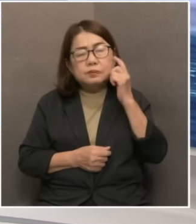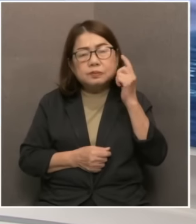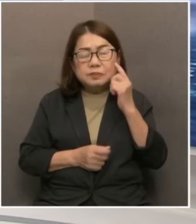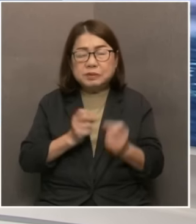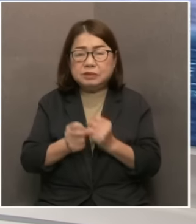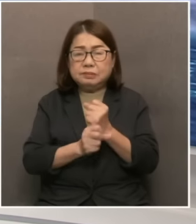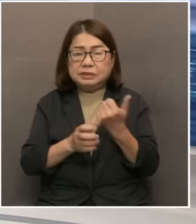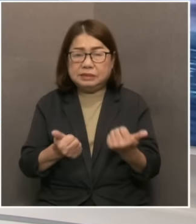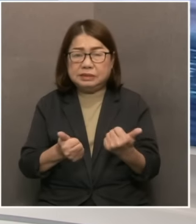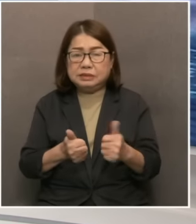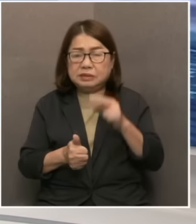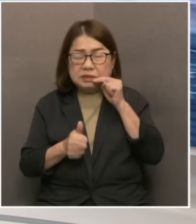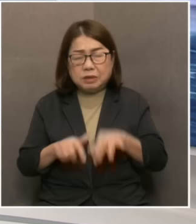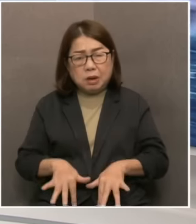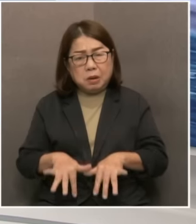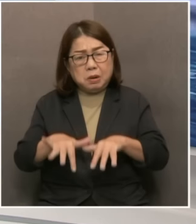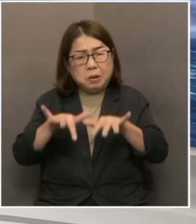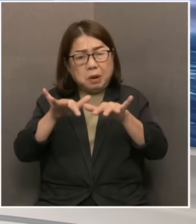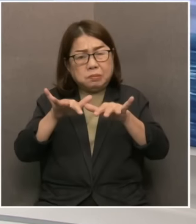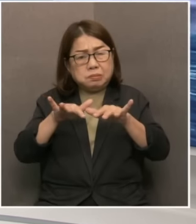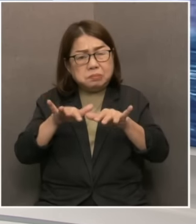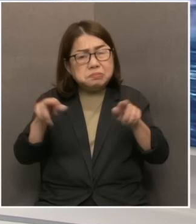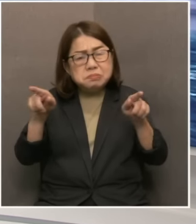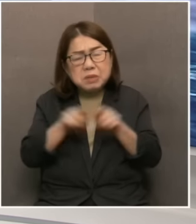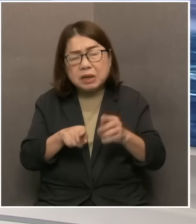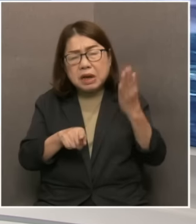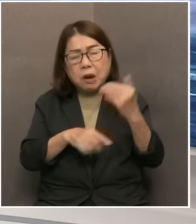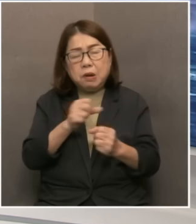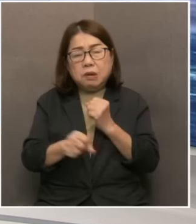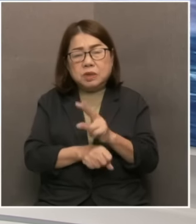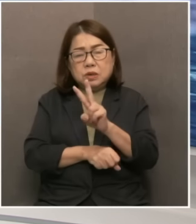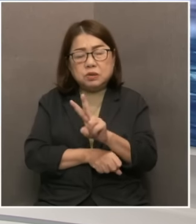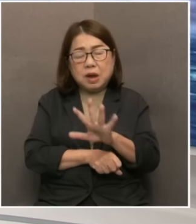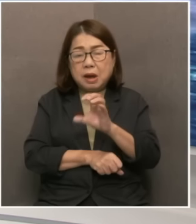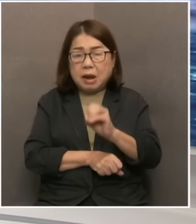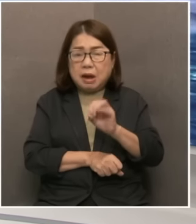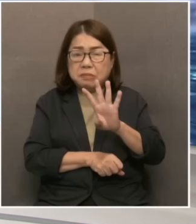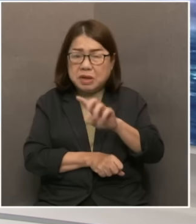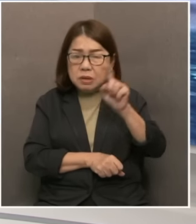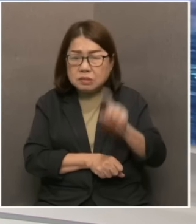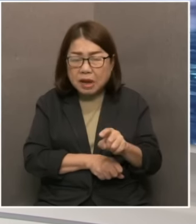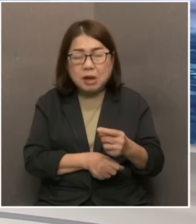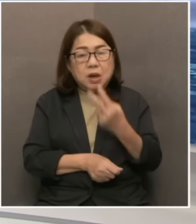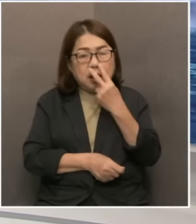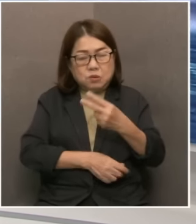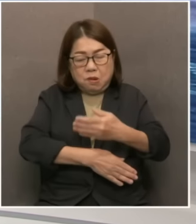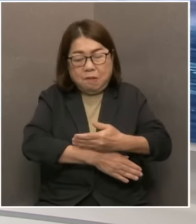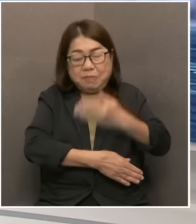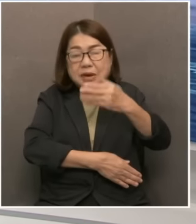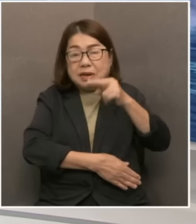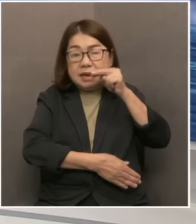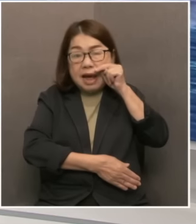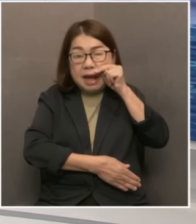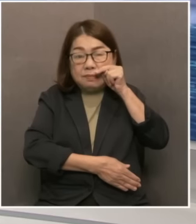เนี่ยน้ำจะท่วมนะคะหนักเหมือนปี 54หรือไม่มาดูสถานการณ์ล่าสุดของการระบายน้ำเขื่อนเจ้าพระยาณวันนี้เลยนะ